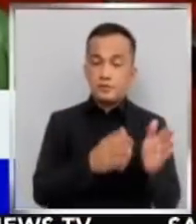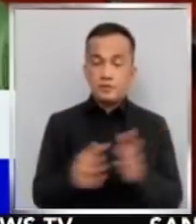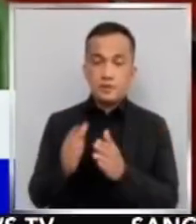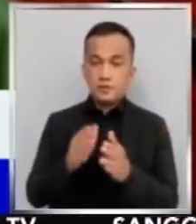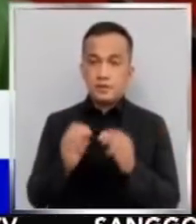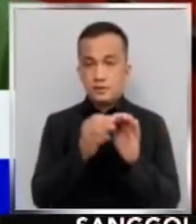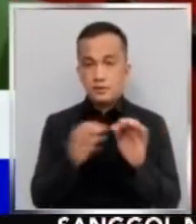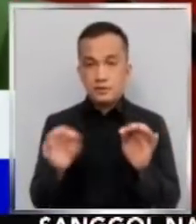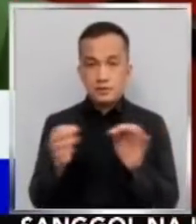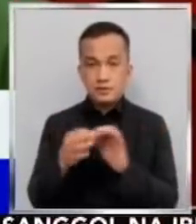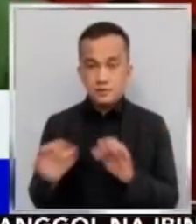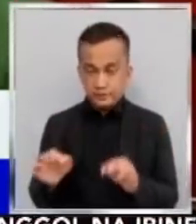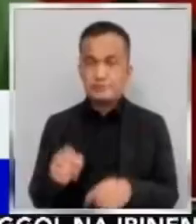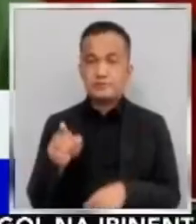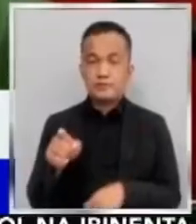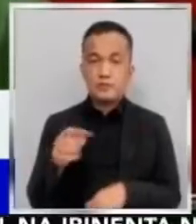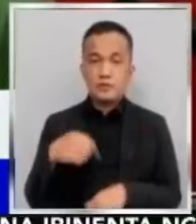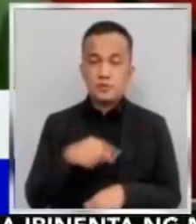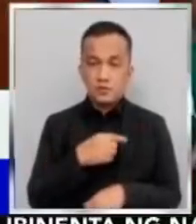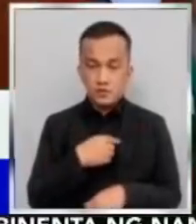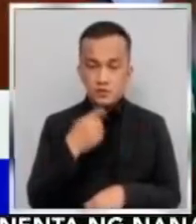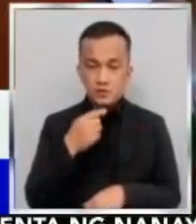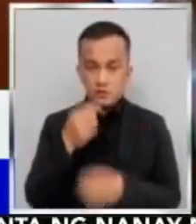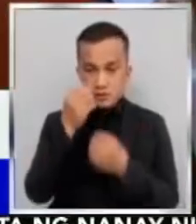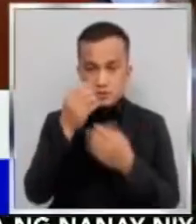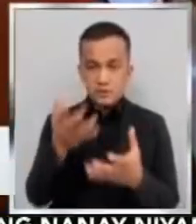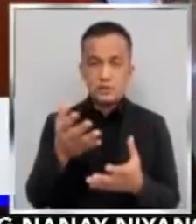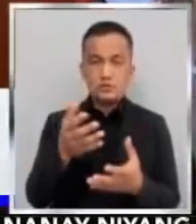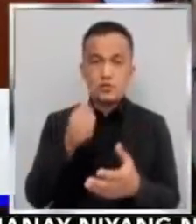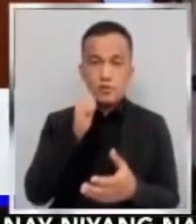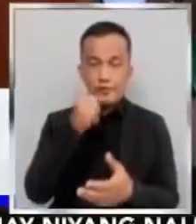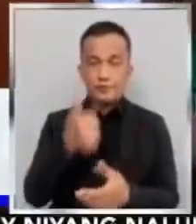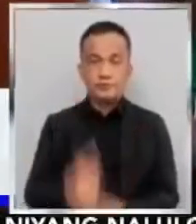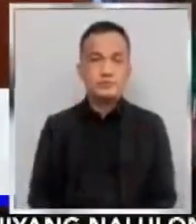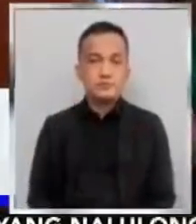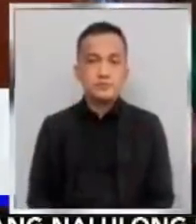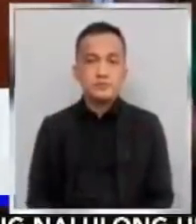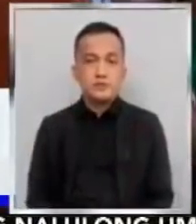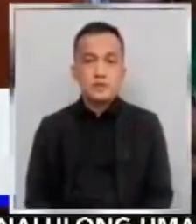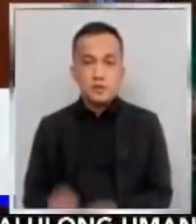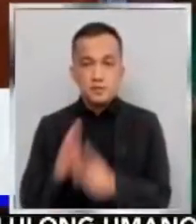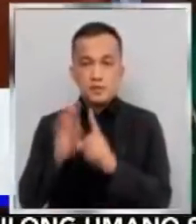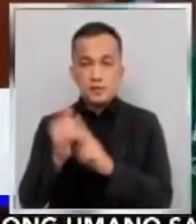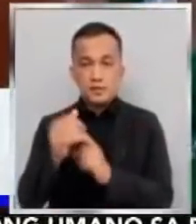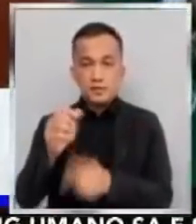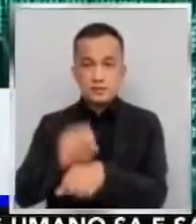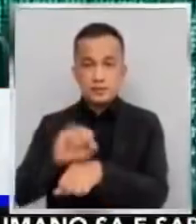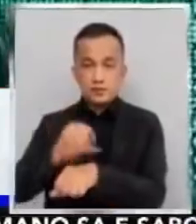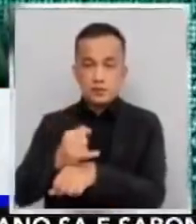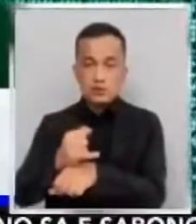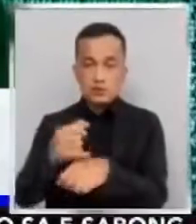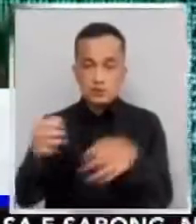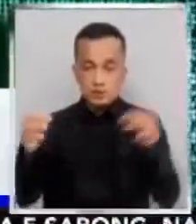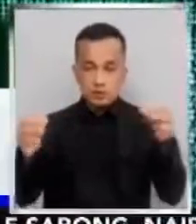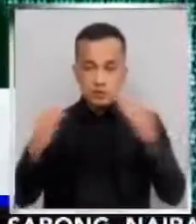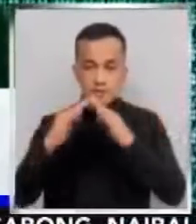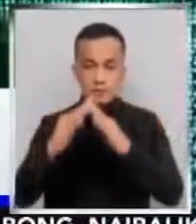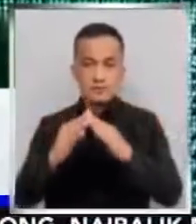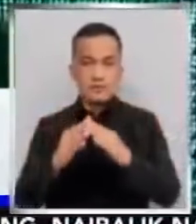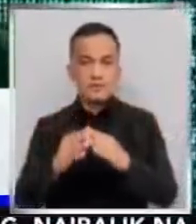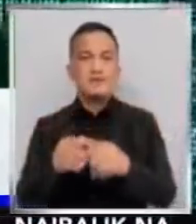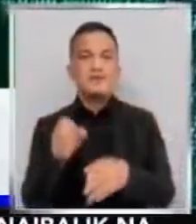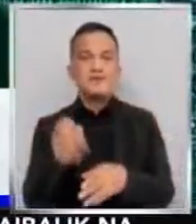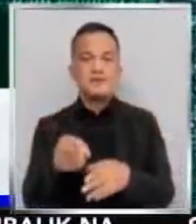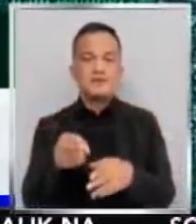on that, so we will release that tomorrow. Sa Barangay San Juan Covered Court, nagpasinging contest si Governor John Vic